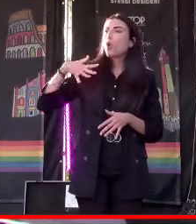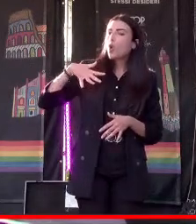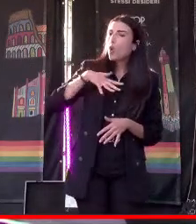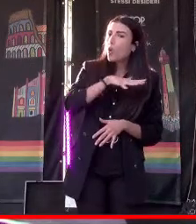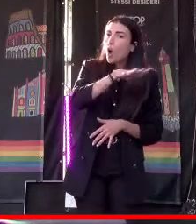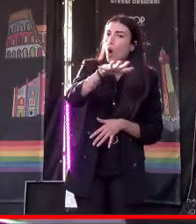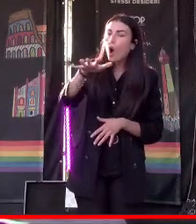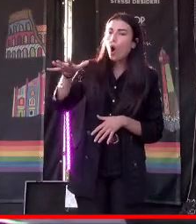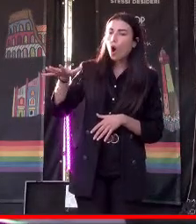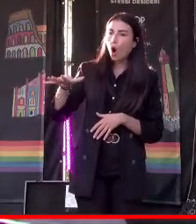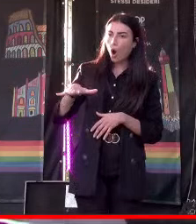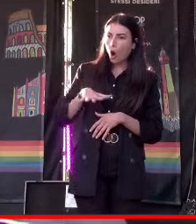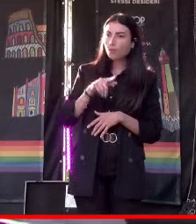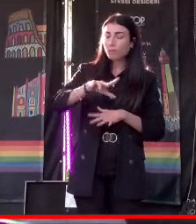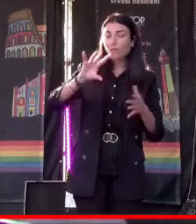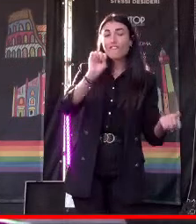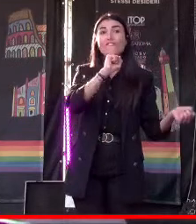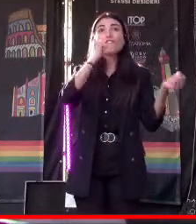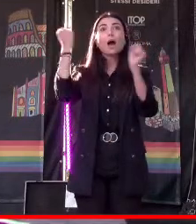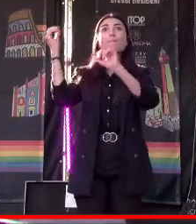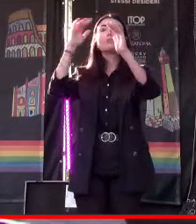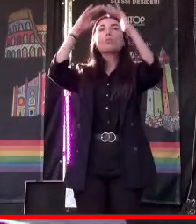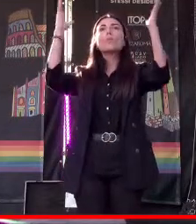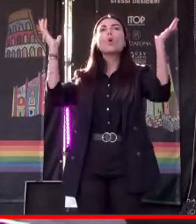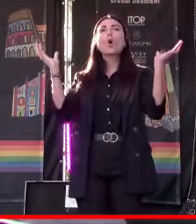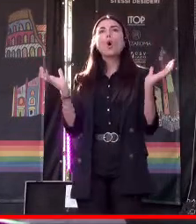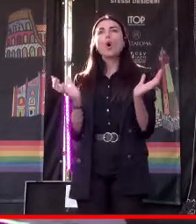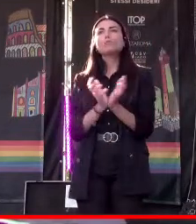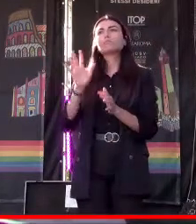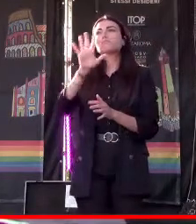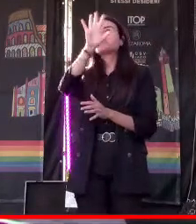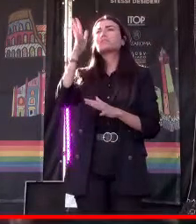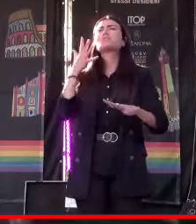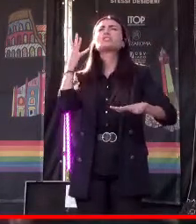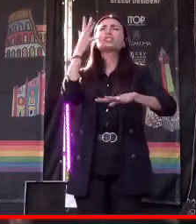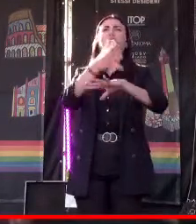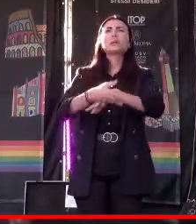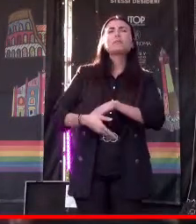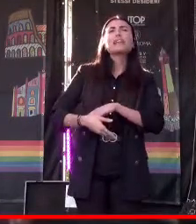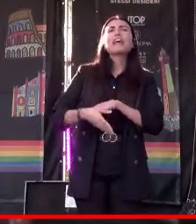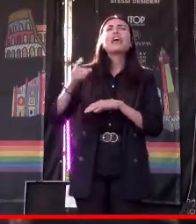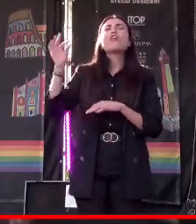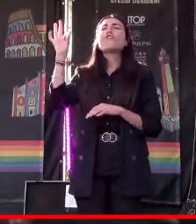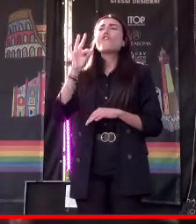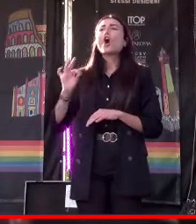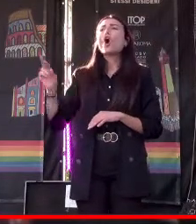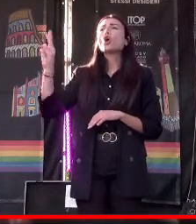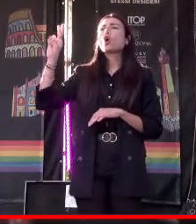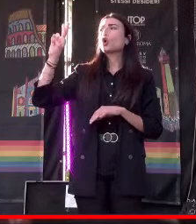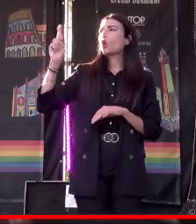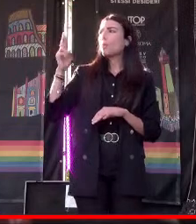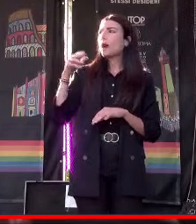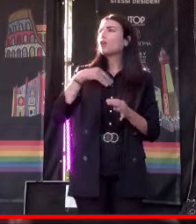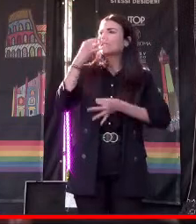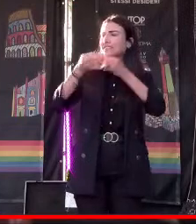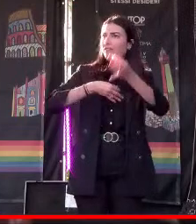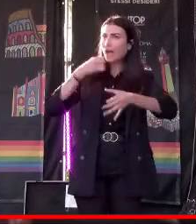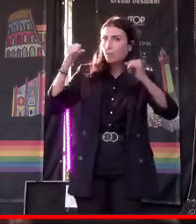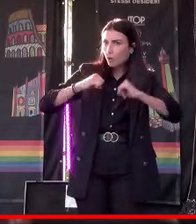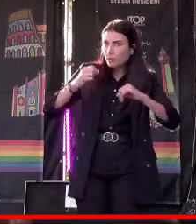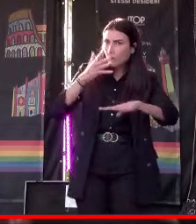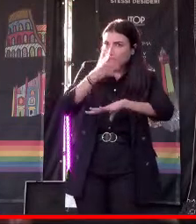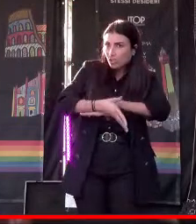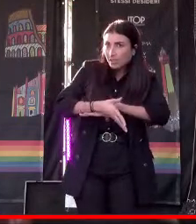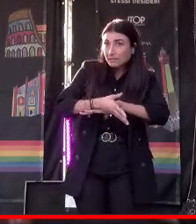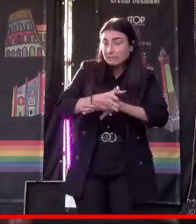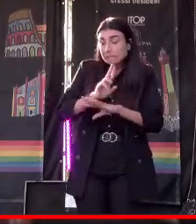più famosi al mondo. Noi stiamo cercando di, per dire, rendere accessibile il Foro Romano, che non è possibile renderlo accessibile,